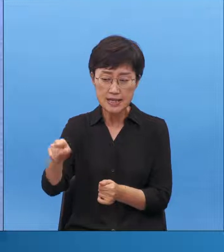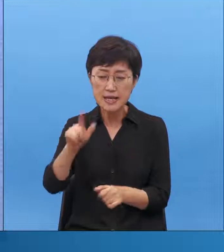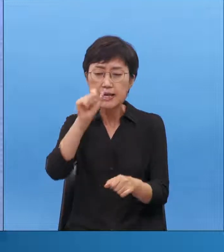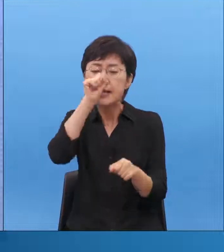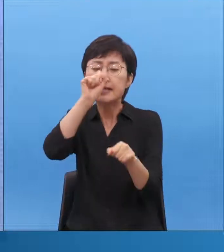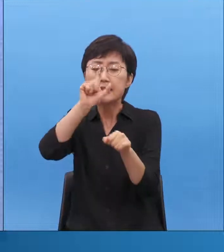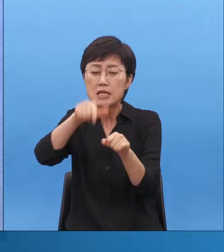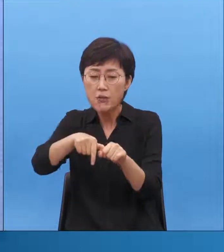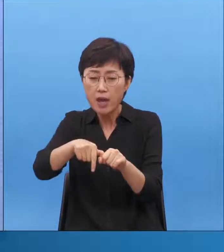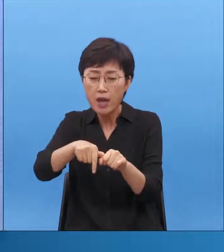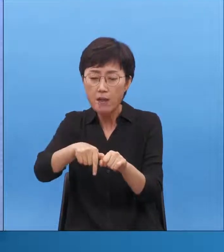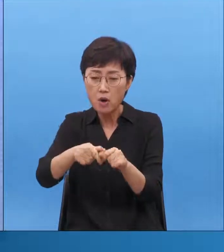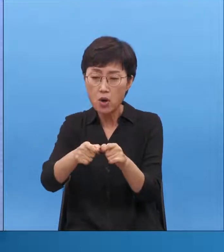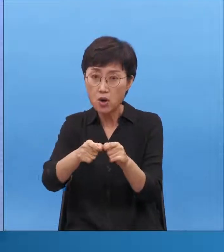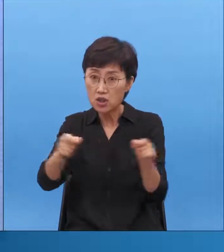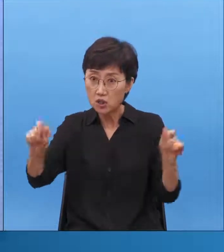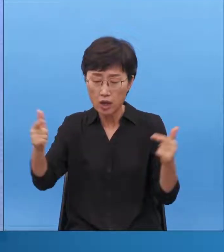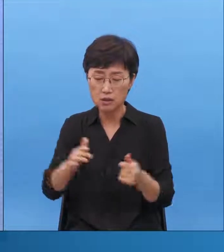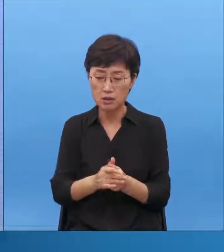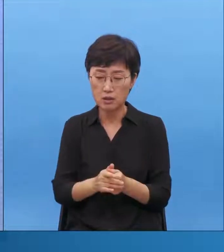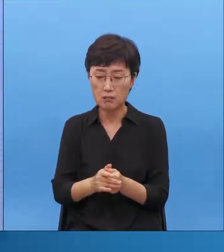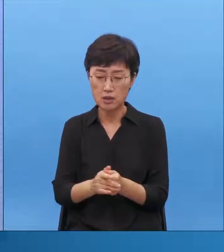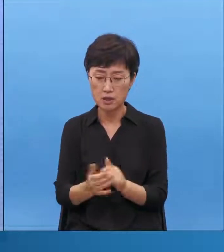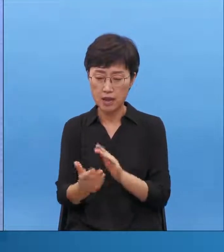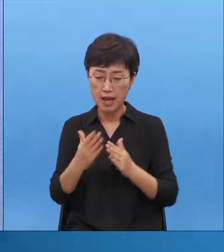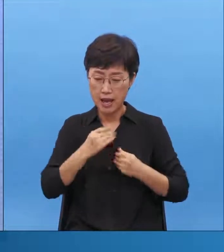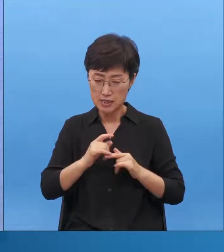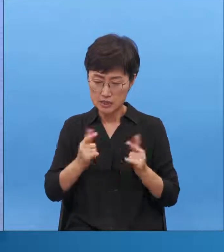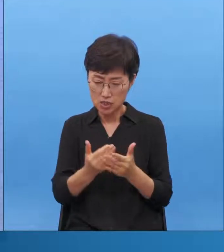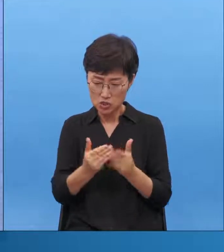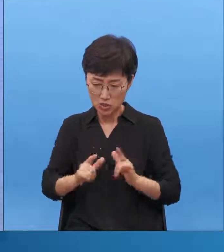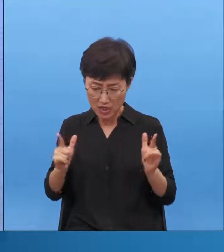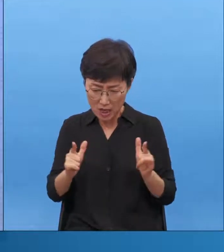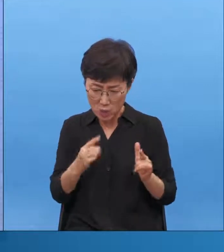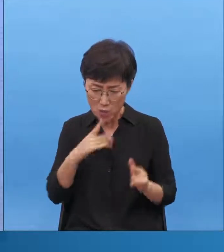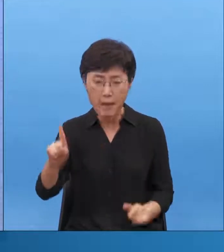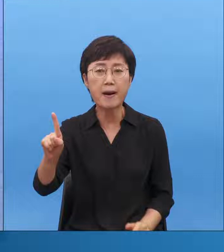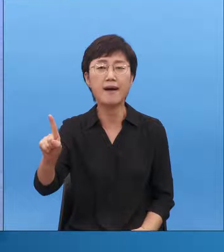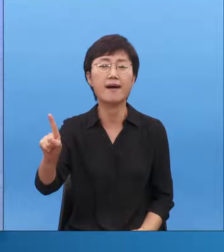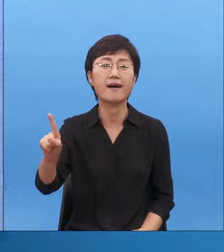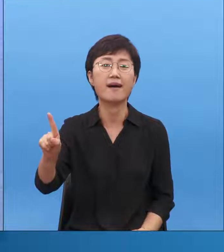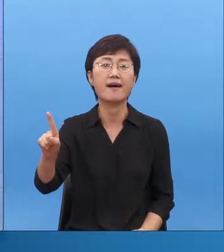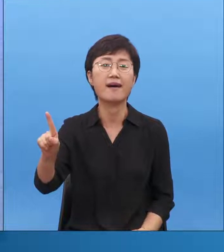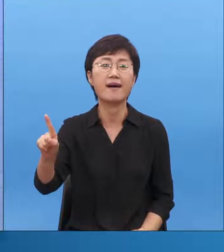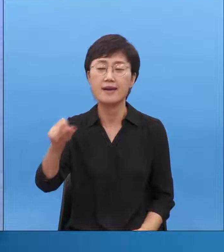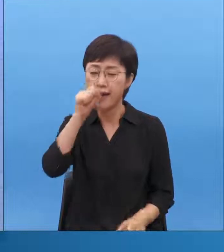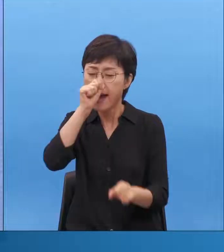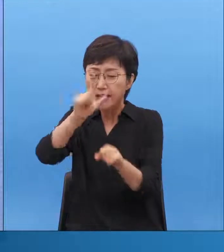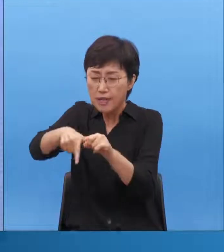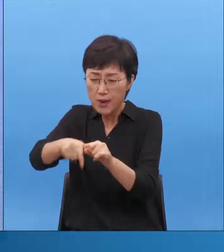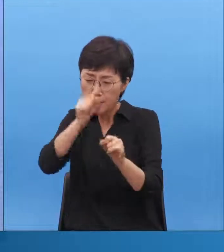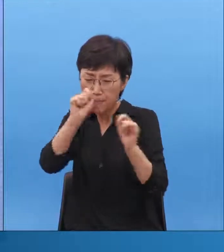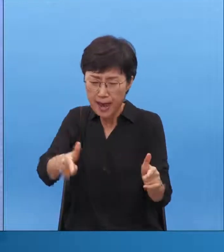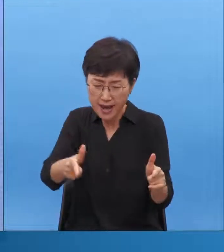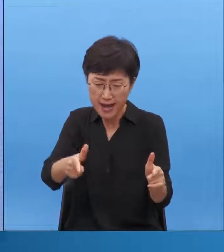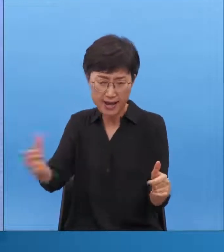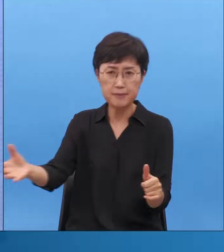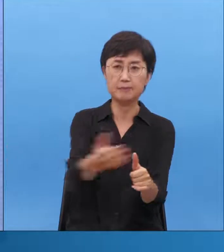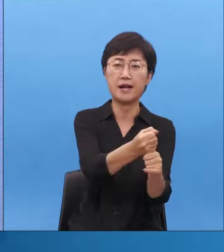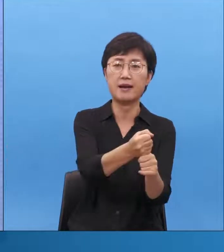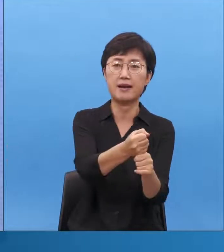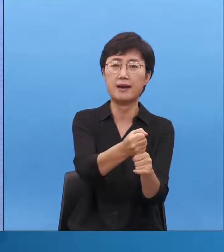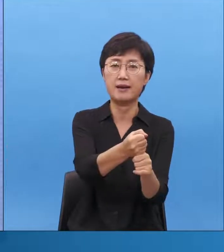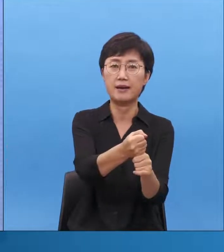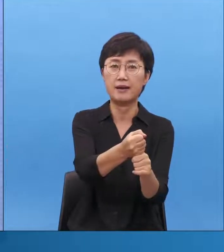had that opportunity in 3 days inside of the period of eternity. 이걸요 요청을 한 겁니다. And he requested this. 그런데